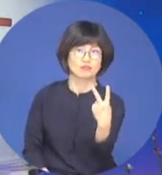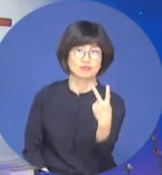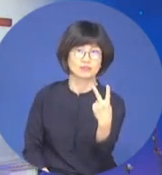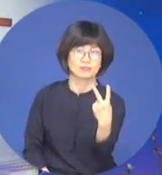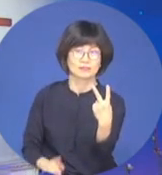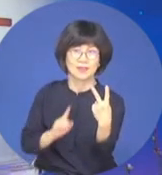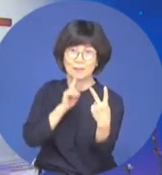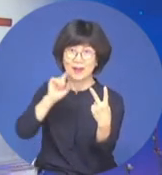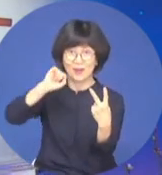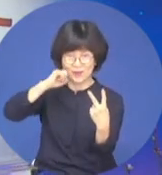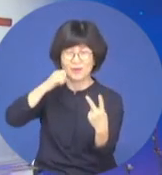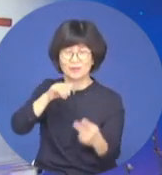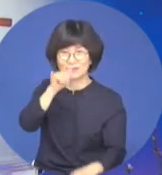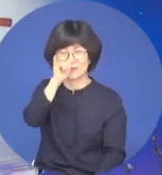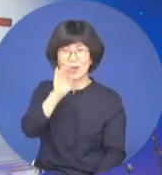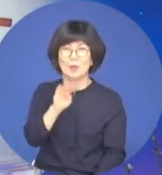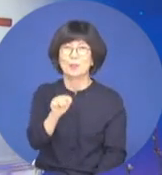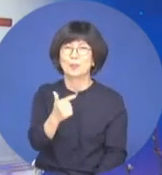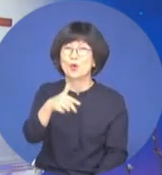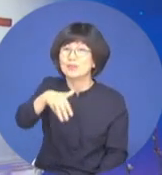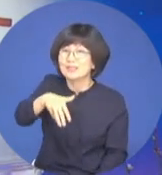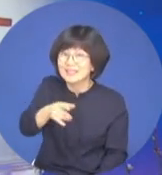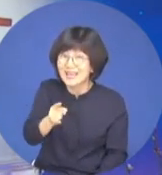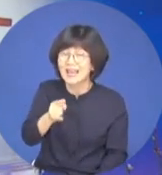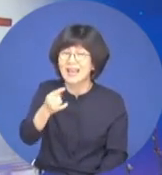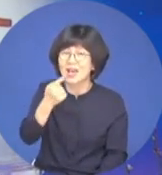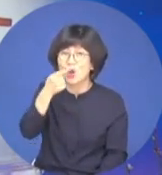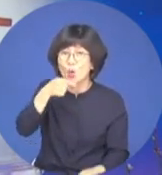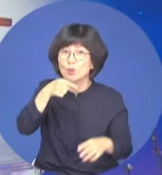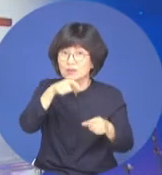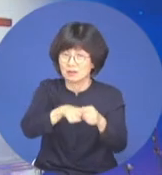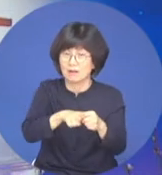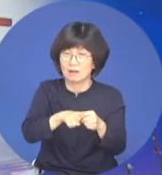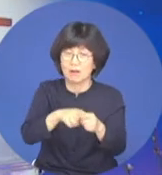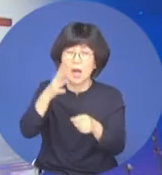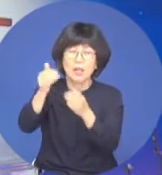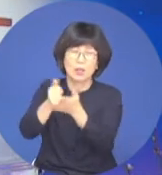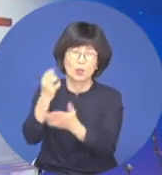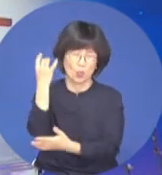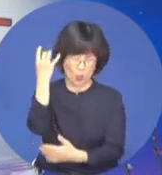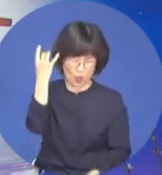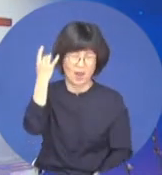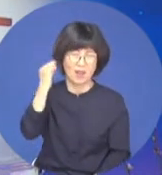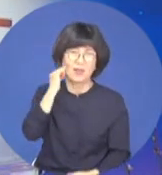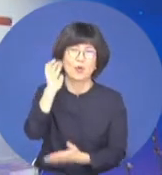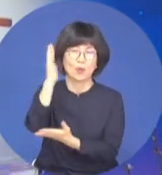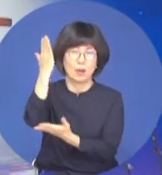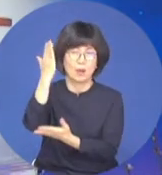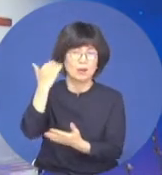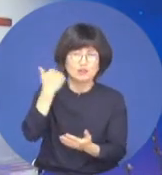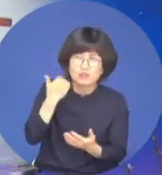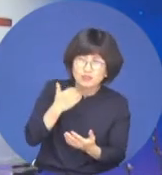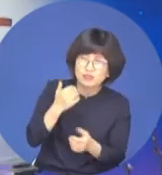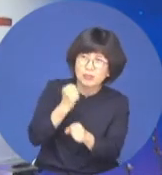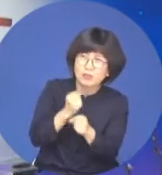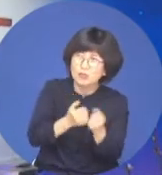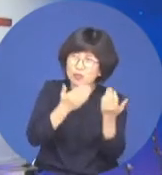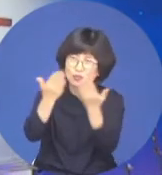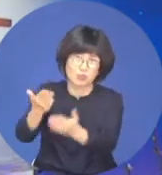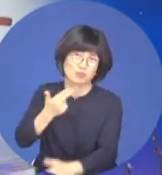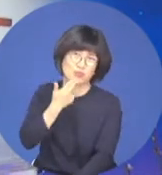얘기하면 본체론적 영광이 있어요. 하나님은 그 자체로 영광스러운 분이에요. 누가 영광스럽게 만들어줘서 영광스러운 분이